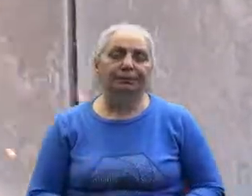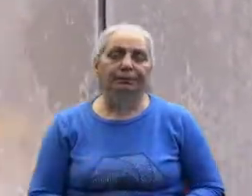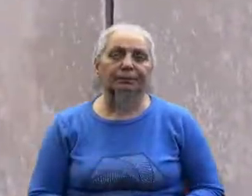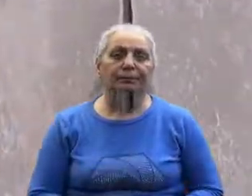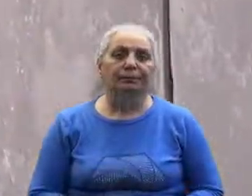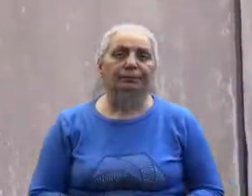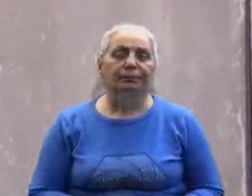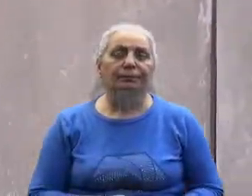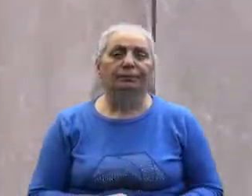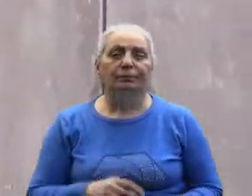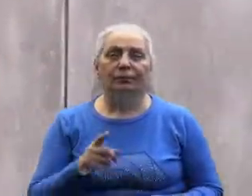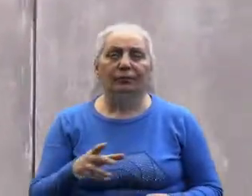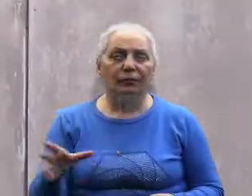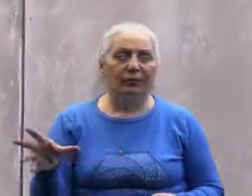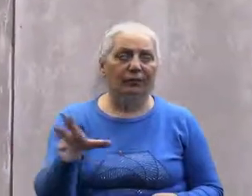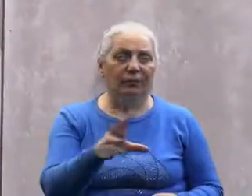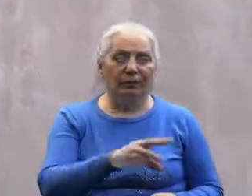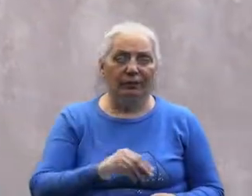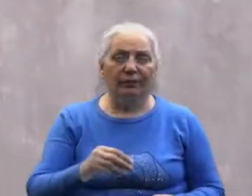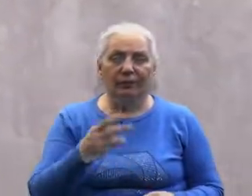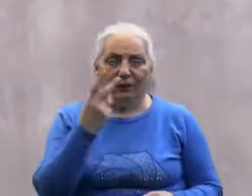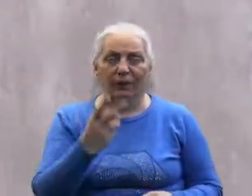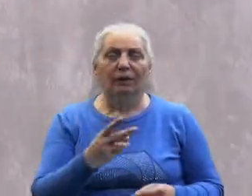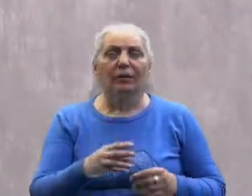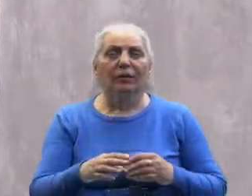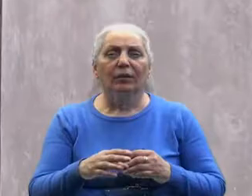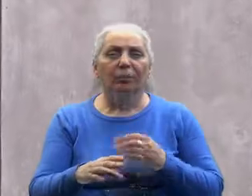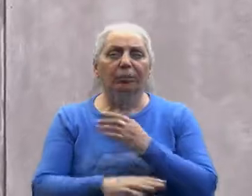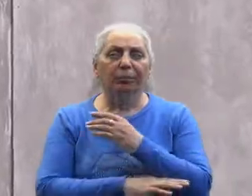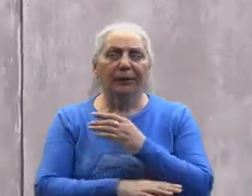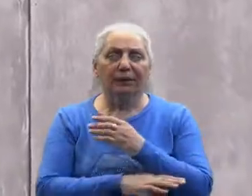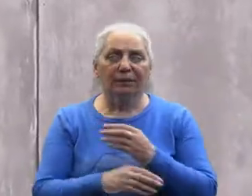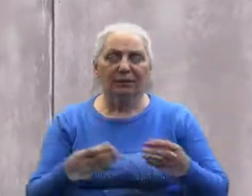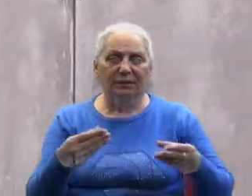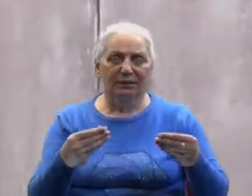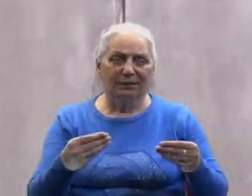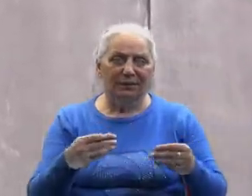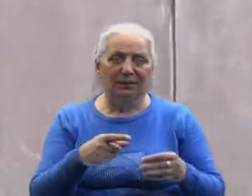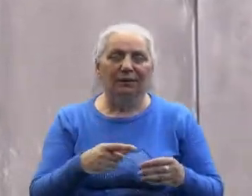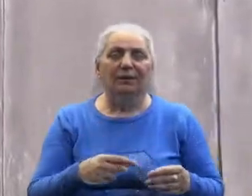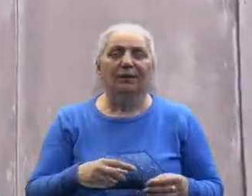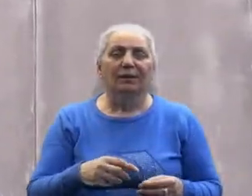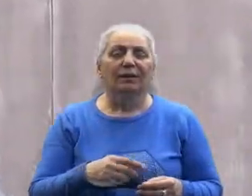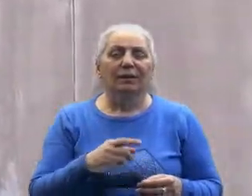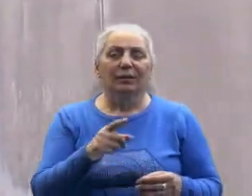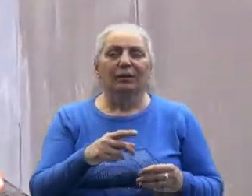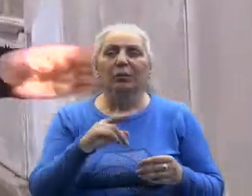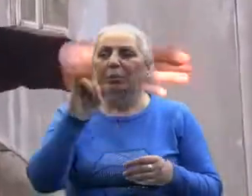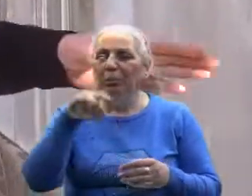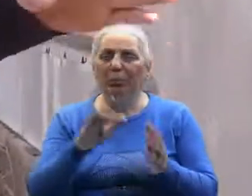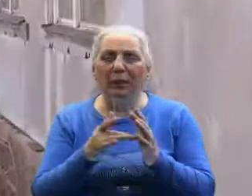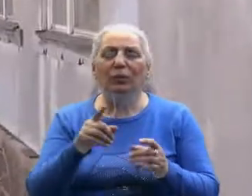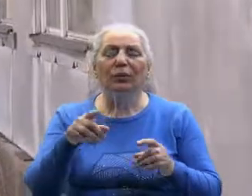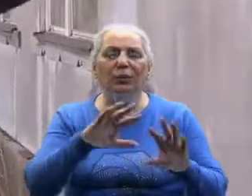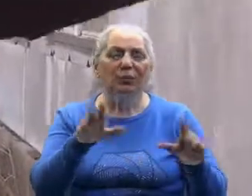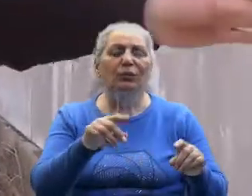ուշ է հենց լրիվ դեսպի է, այս պատուհանների տակերը նույն այս վիճակն է, ներսիցել, դրսիցել,